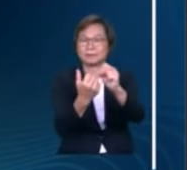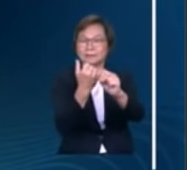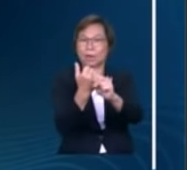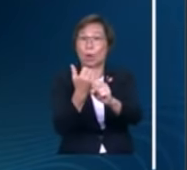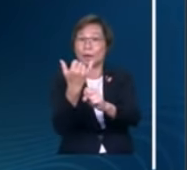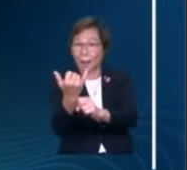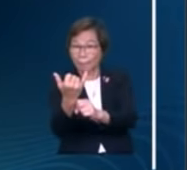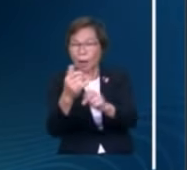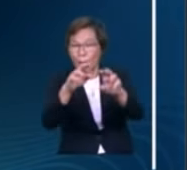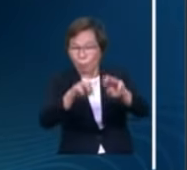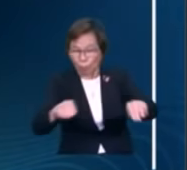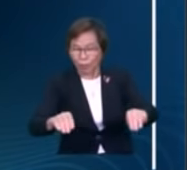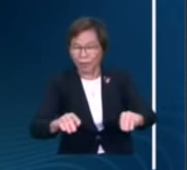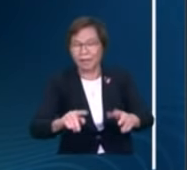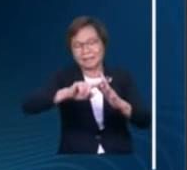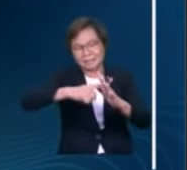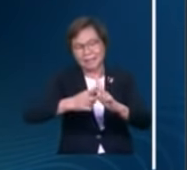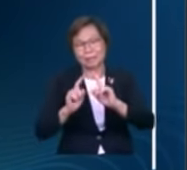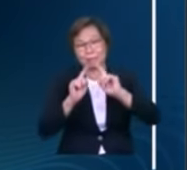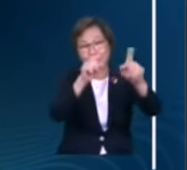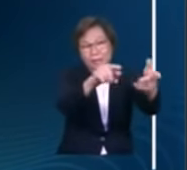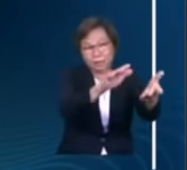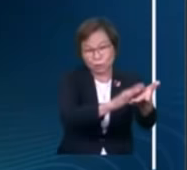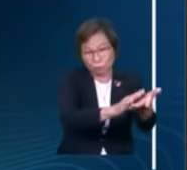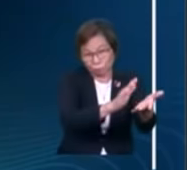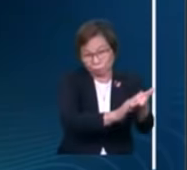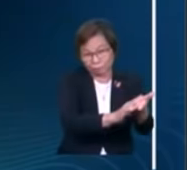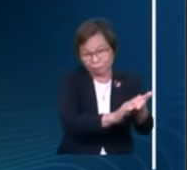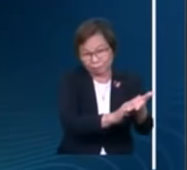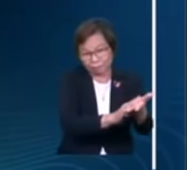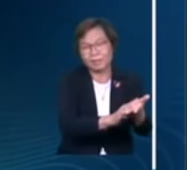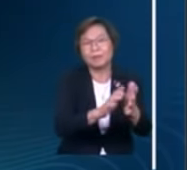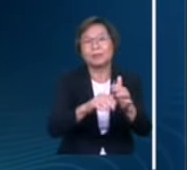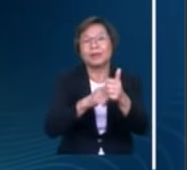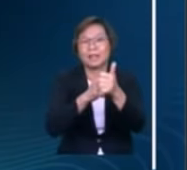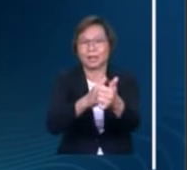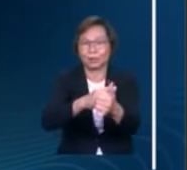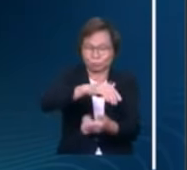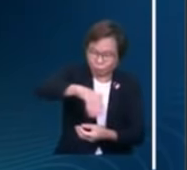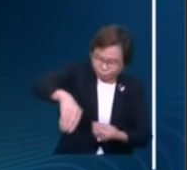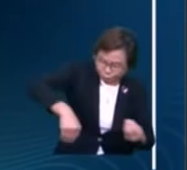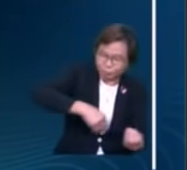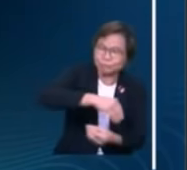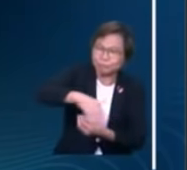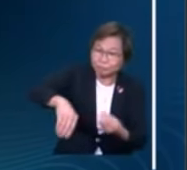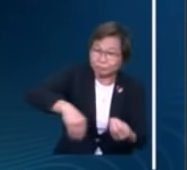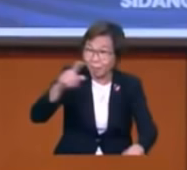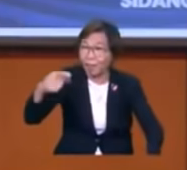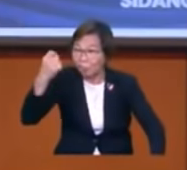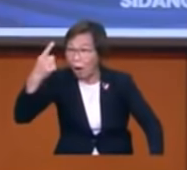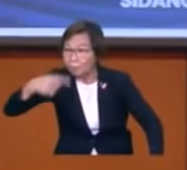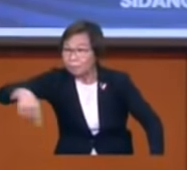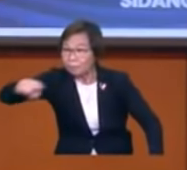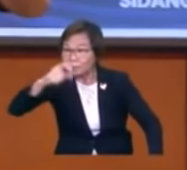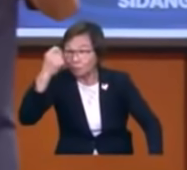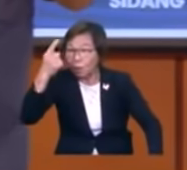6 akan mulu hadir ke sekolah secara penggiliran lifah